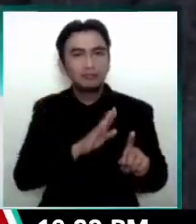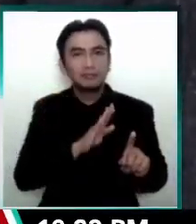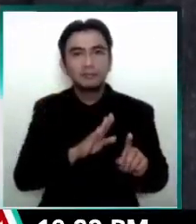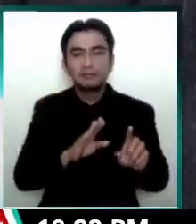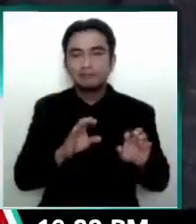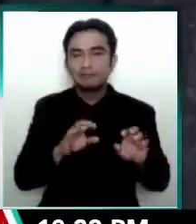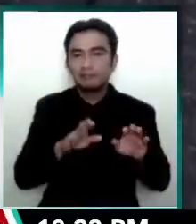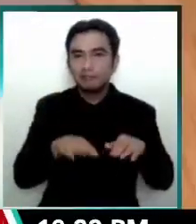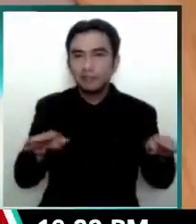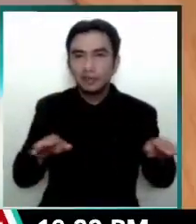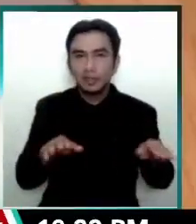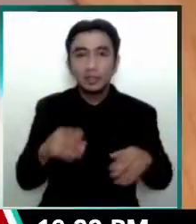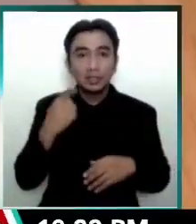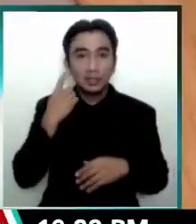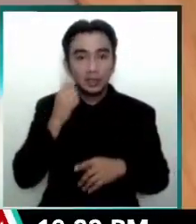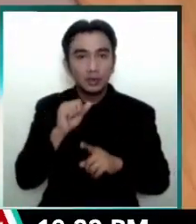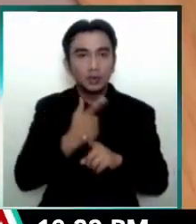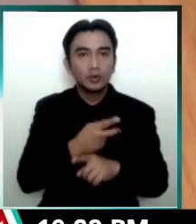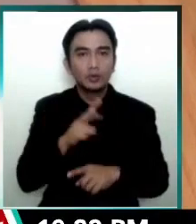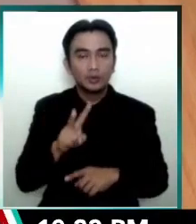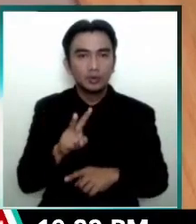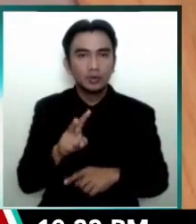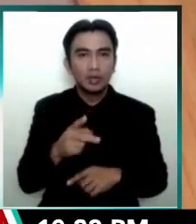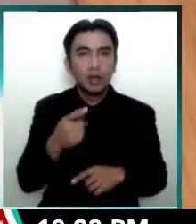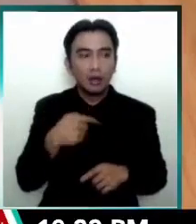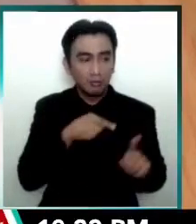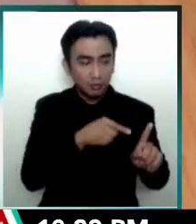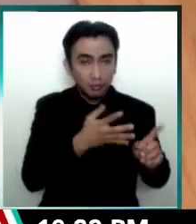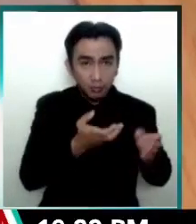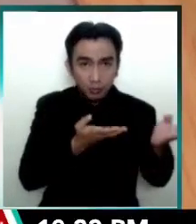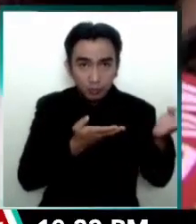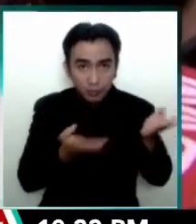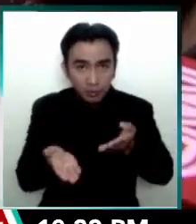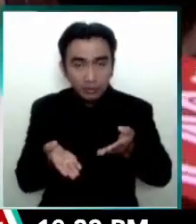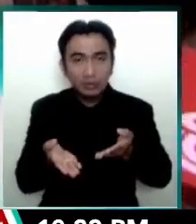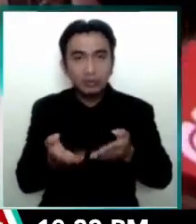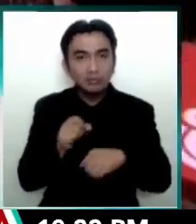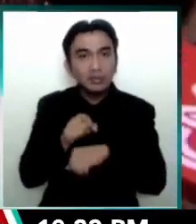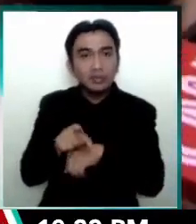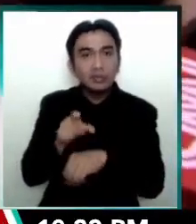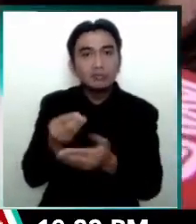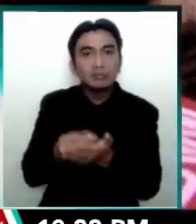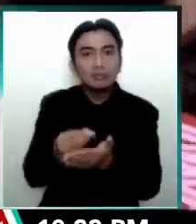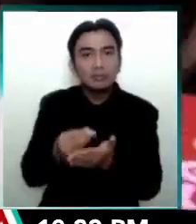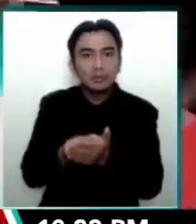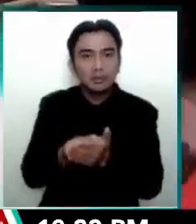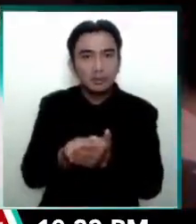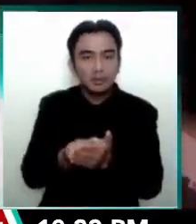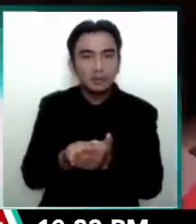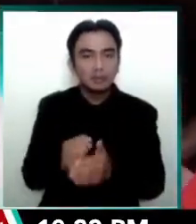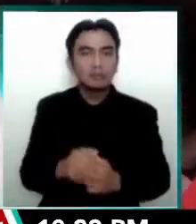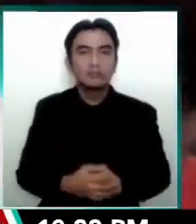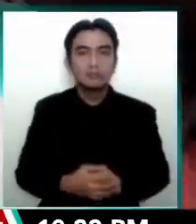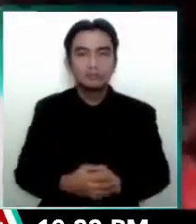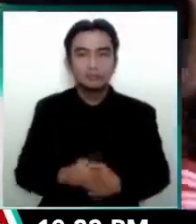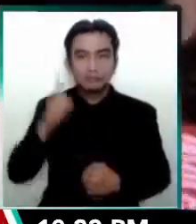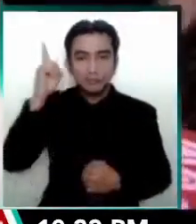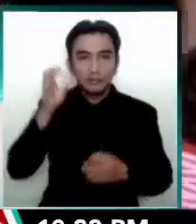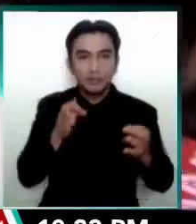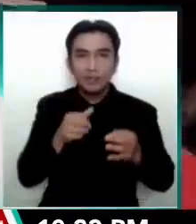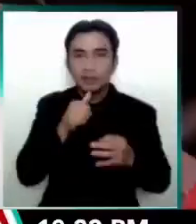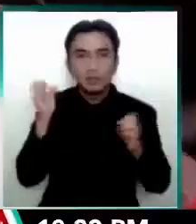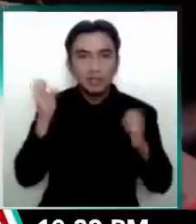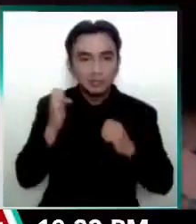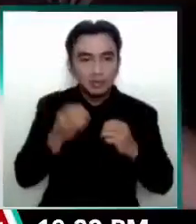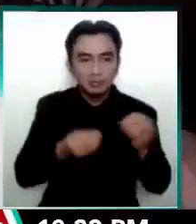kailan namatay si Jimboy, magpapadala pa raw sana siya ng pera para sa anak. Hindi ko alam, yung pera na ipapadala ko pala para sa kanya, para sa